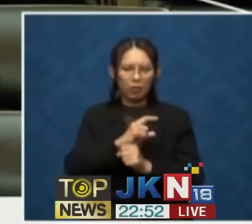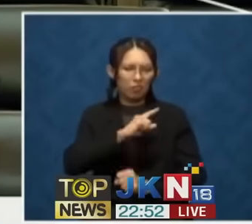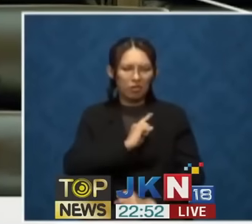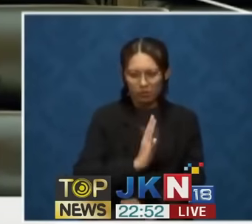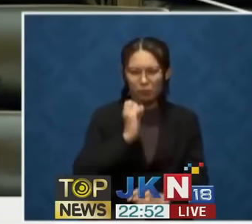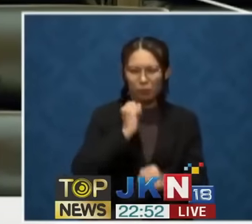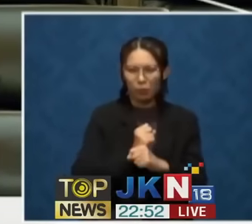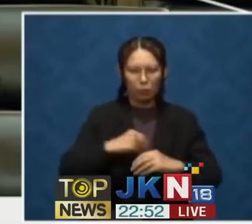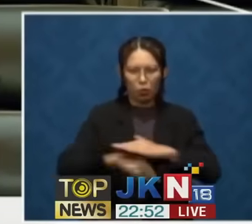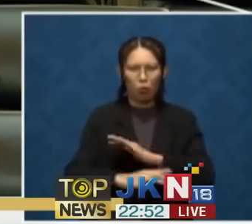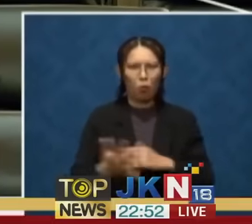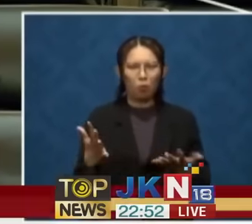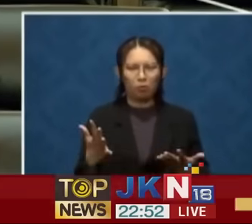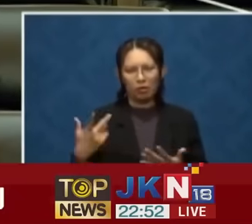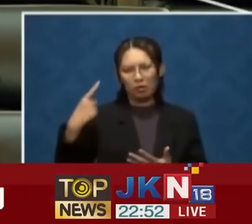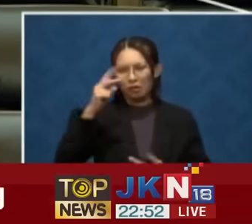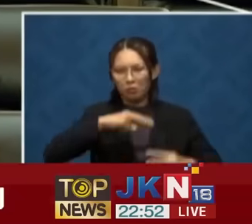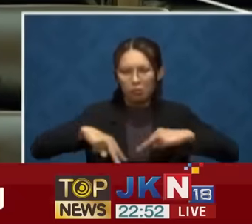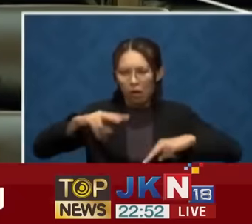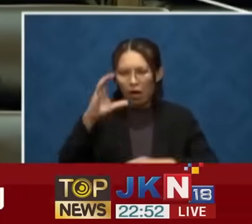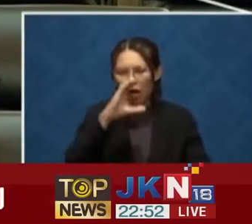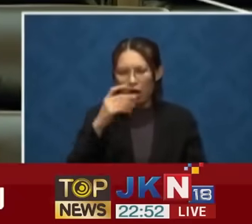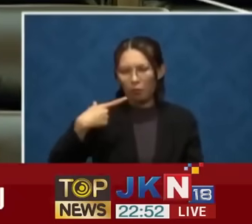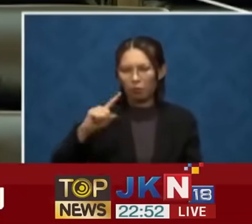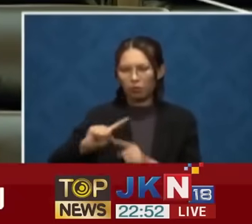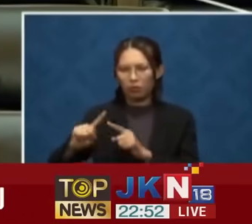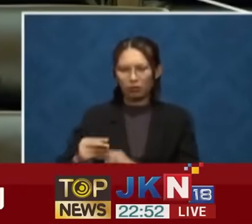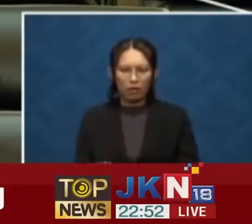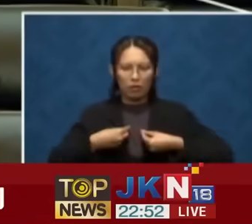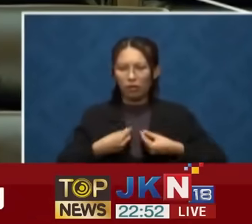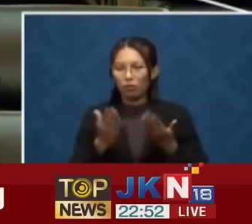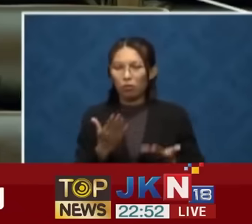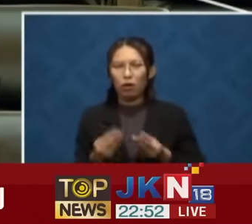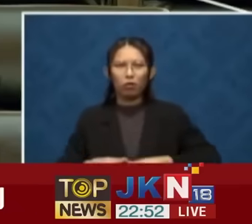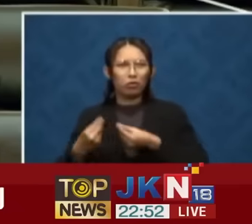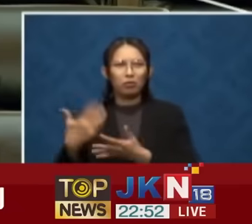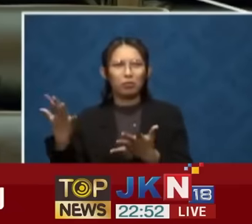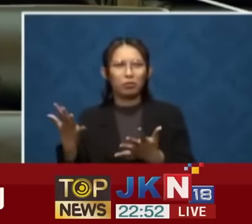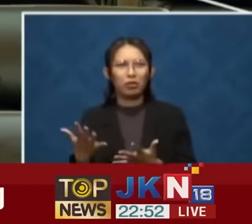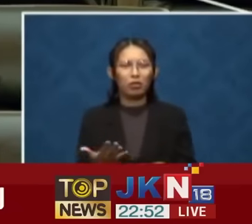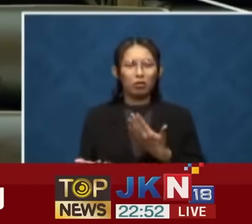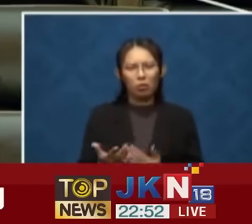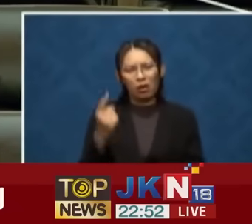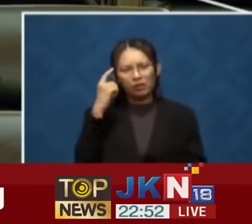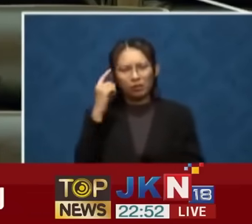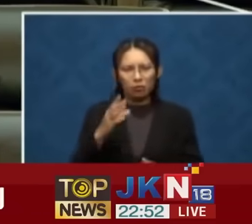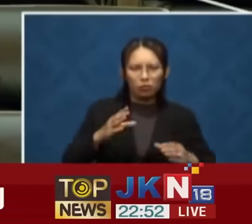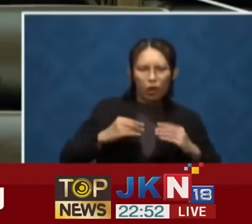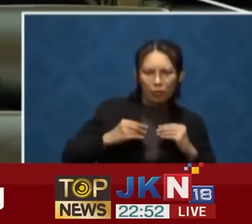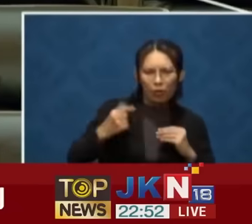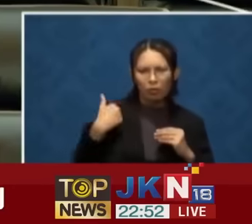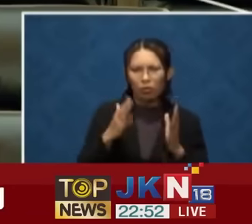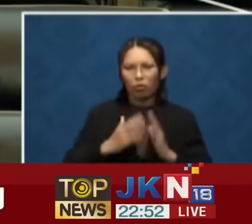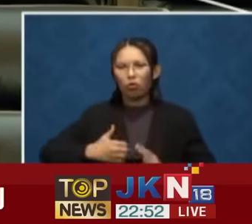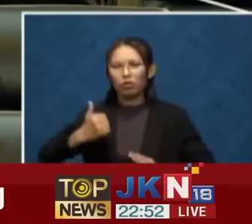ตย์สุจริตไม่แสวงหาผลประโยชน์โดยมิชอบเพื่อตนเองหรือผู้อื่นหรือมีพฤติการที่รู้เห็นหรือยินยอมให้ผู้อื่น